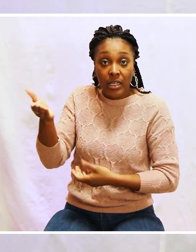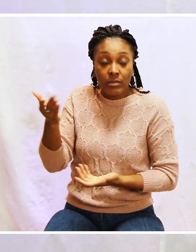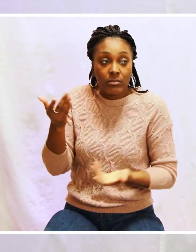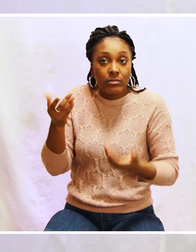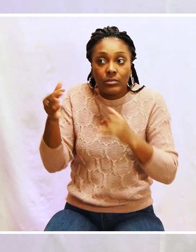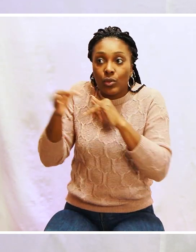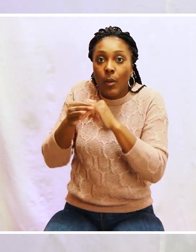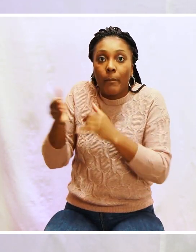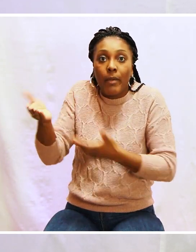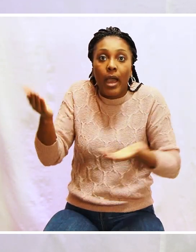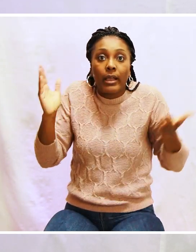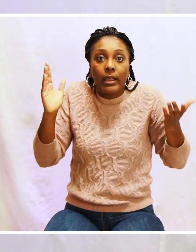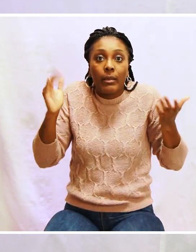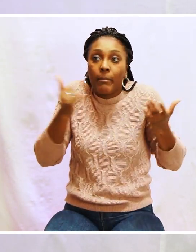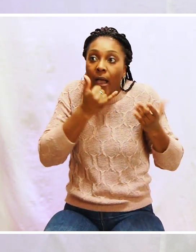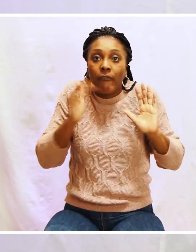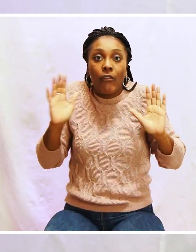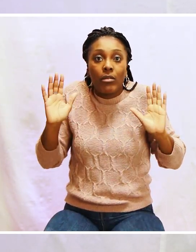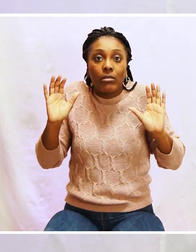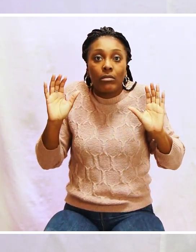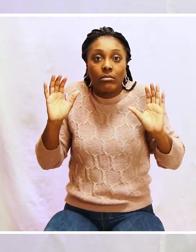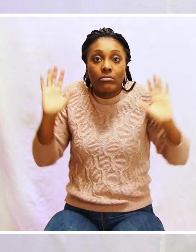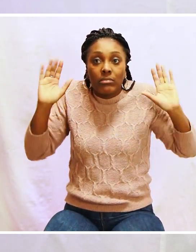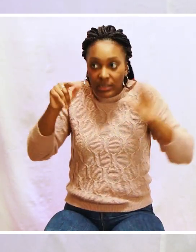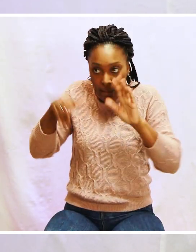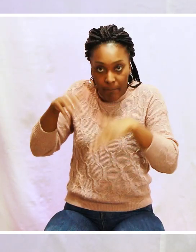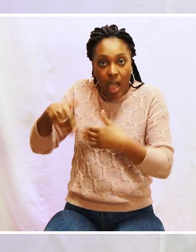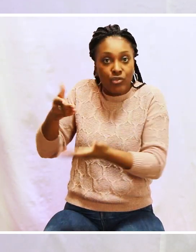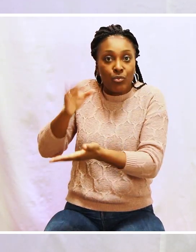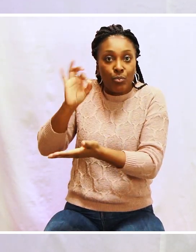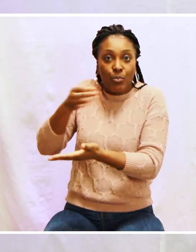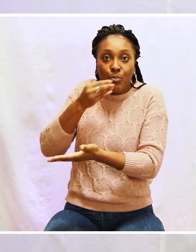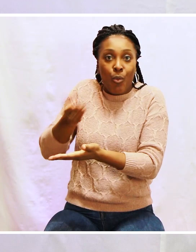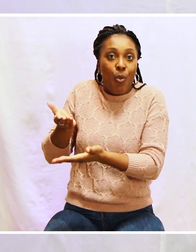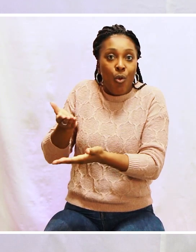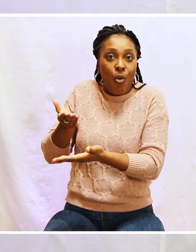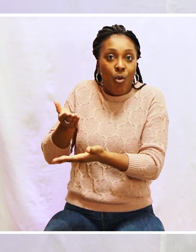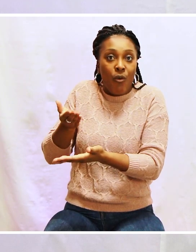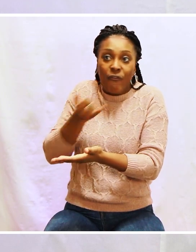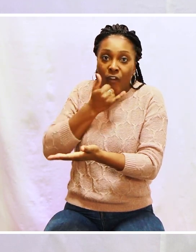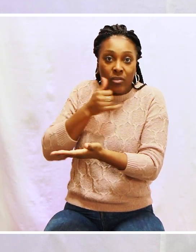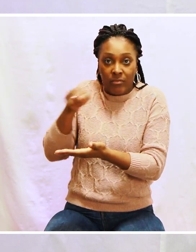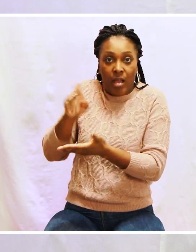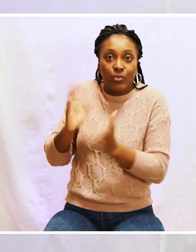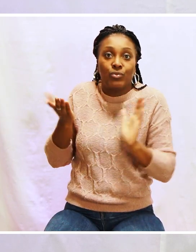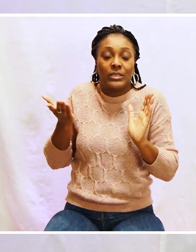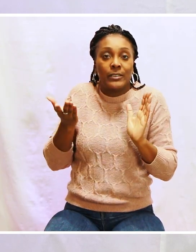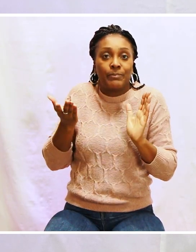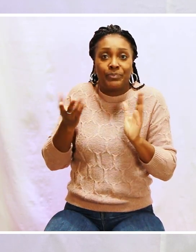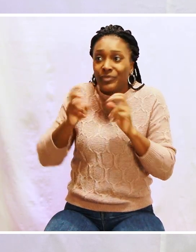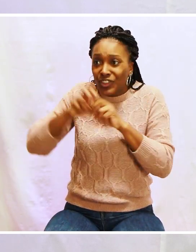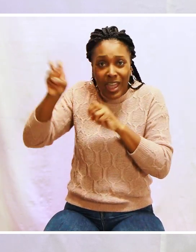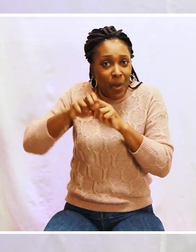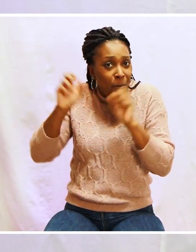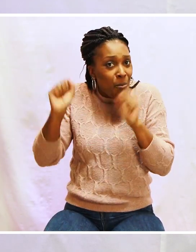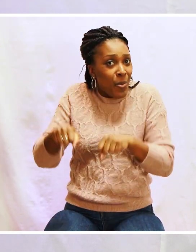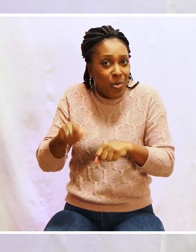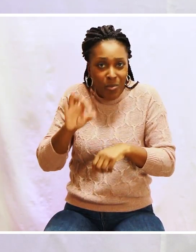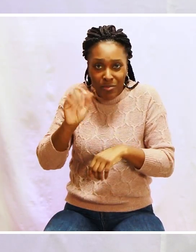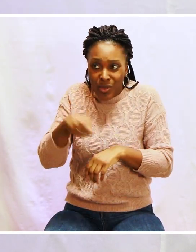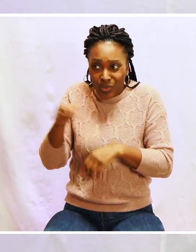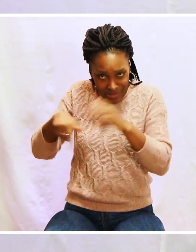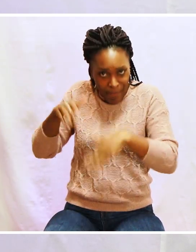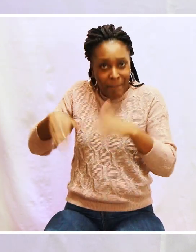lui donner si Dieu ne permet pas qu'ils en aient. Jacob pourra essayer de tous les moyens possibles. Si Dieu a dit non, c'est